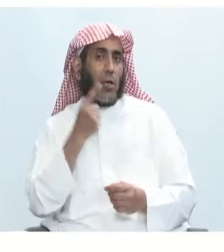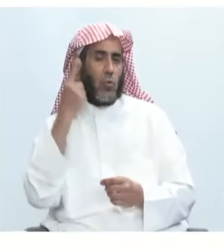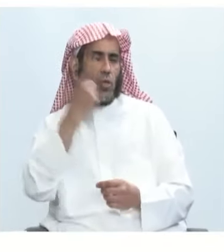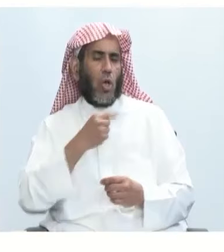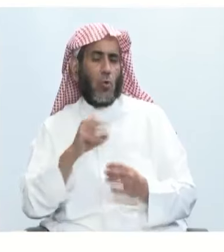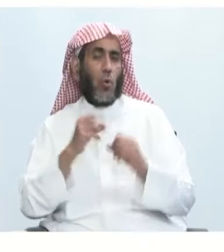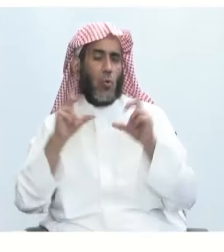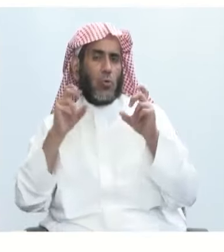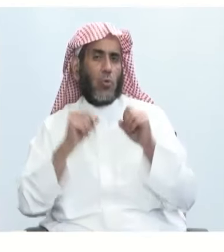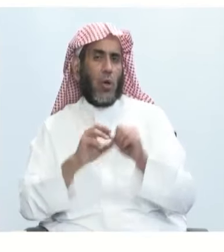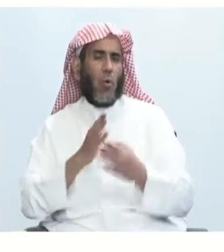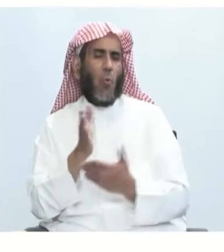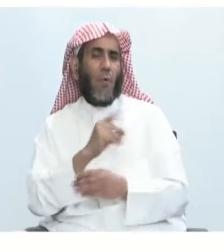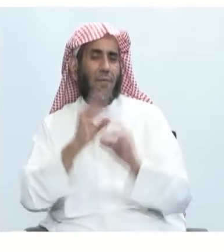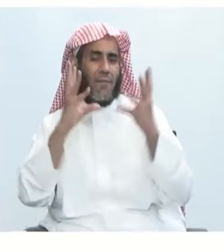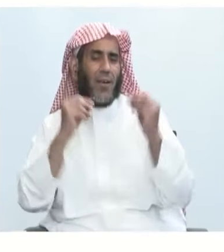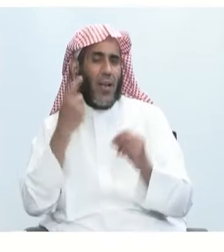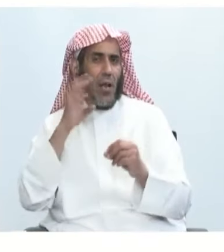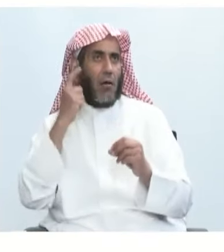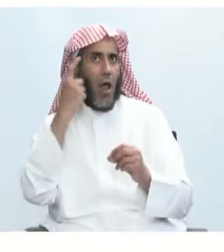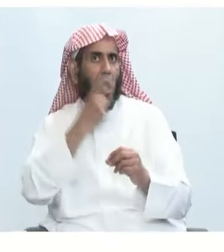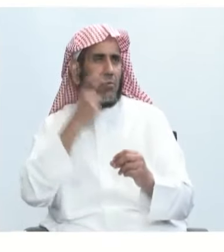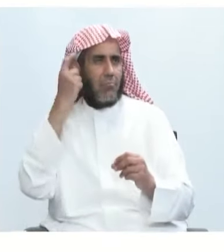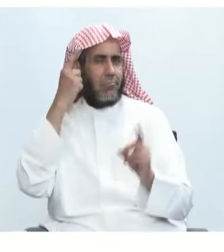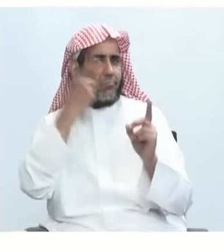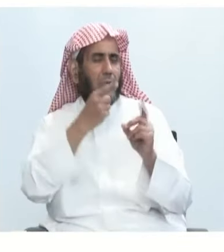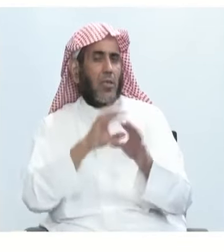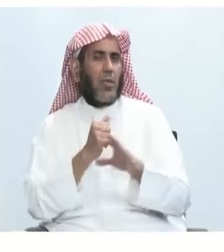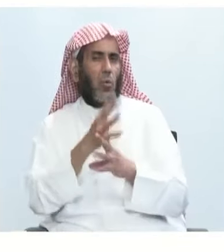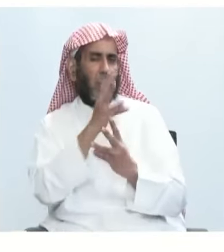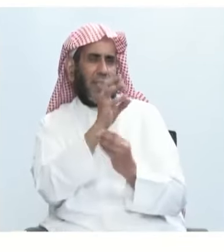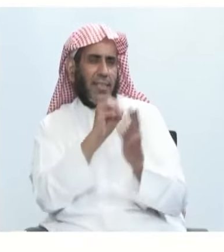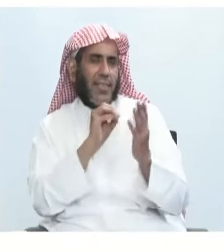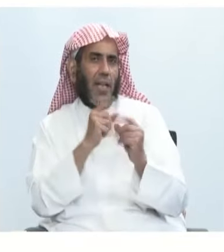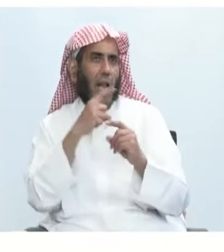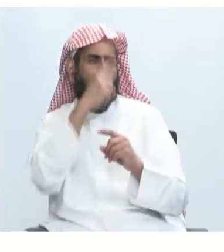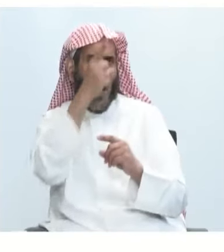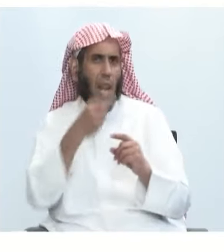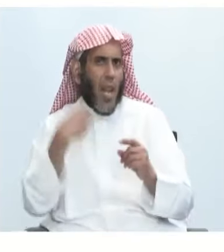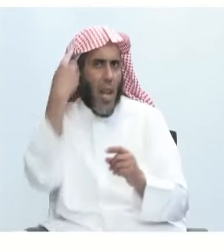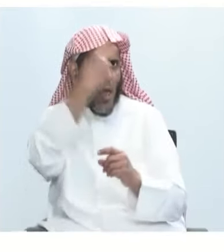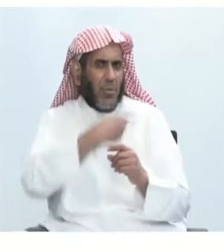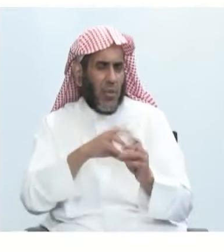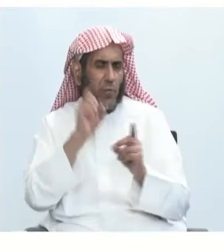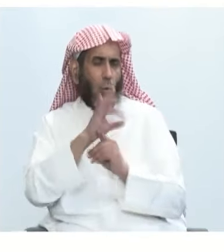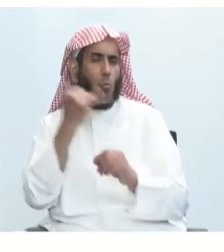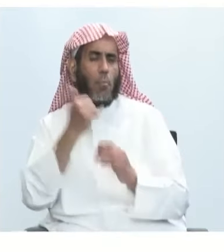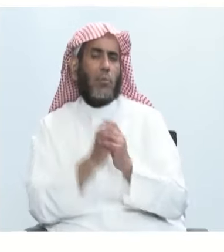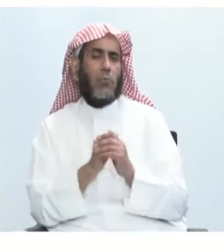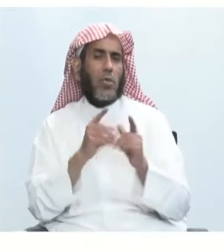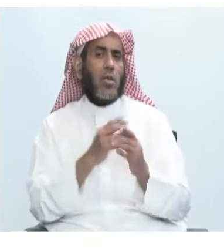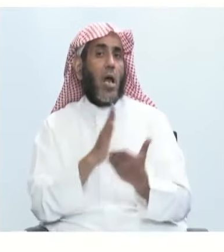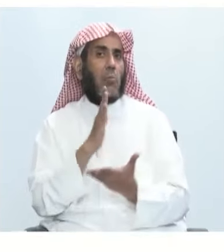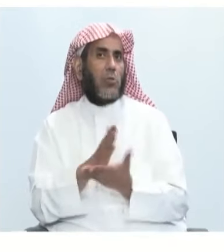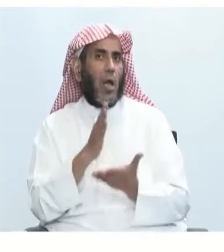الجسديه هنا فن الاقناع فن الاقناع هنا قراءه افكار الاخر استغلال نمط الشخصيه في الاقناع وهذه ايضا مهمه ايضا